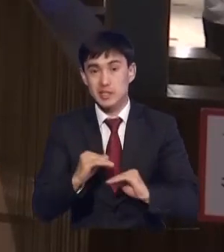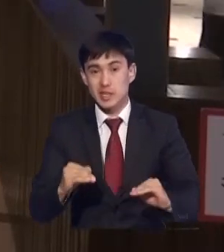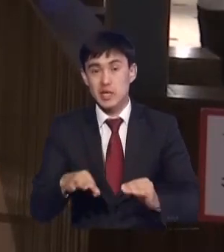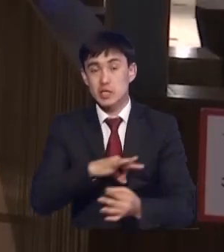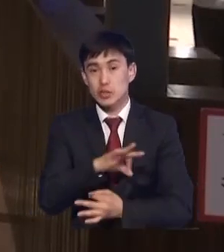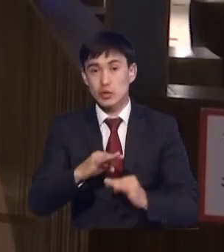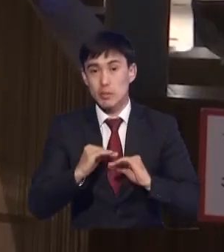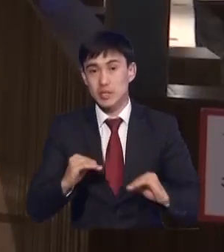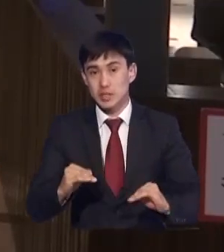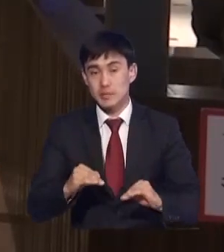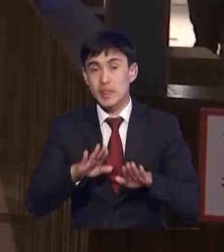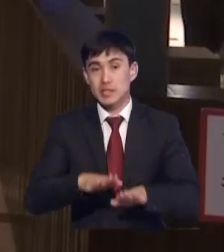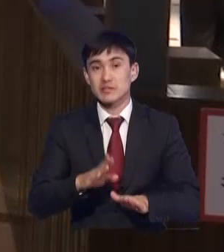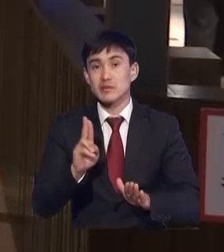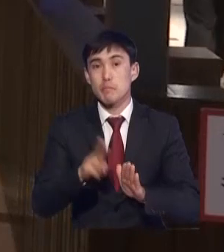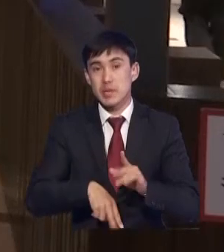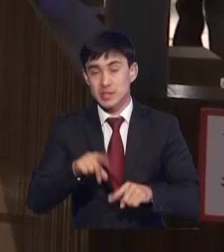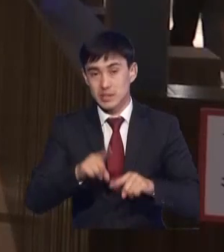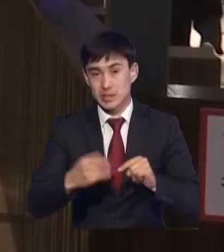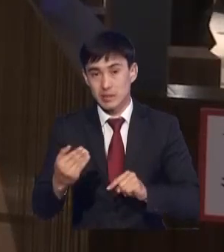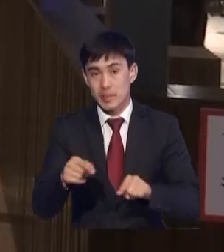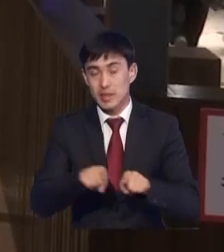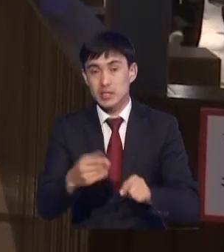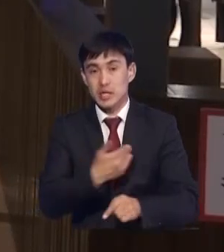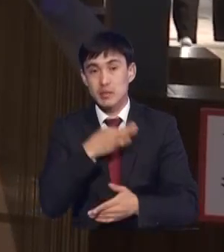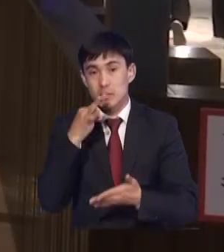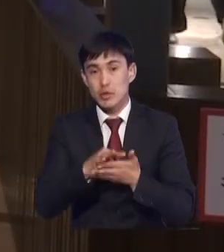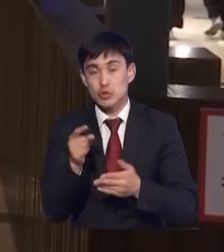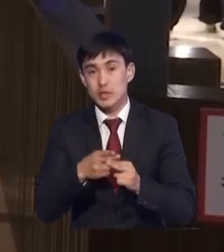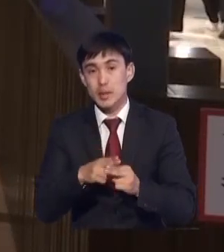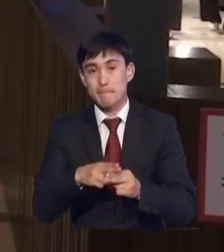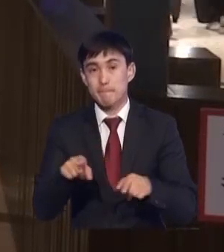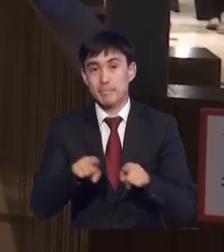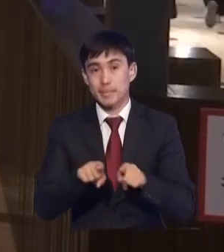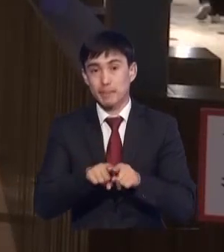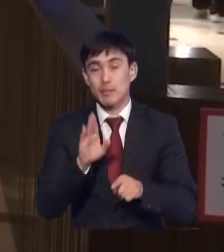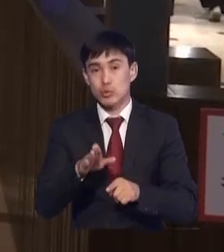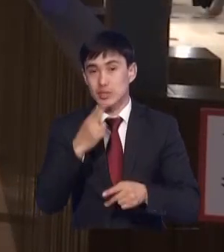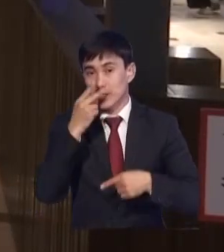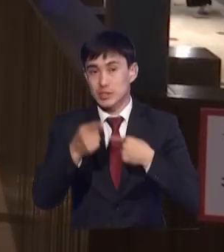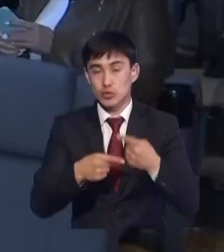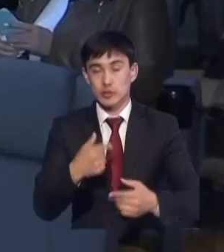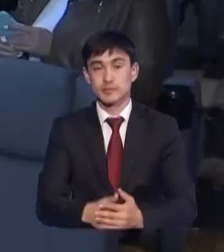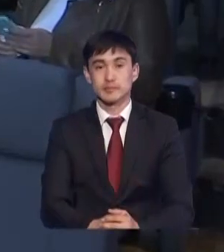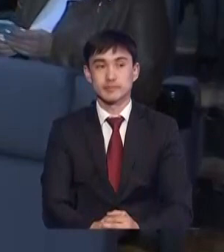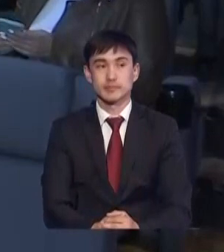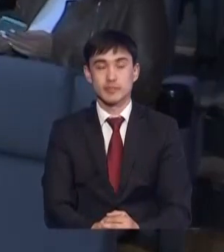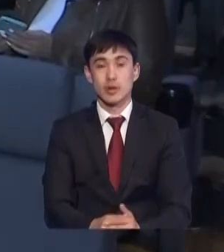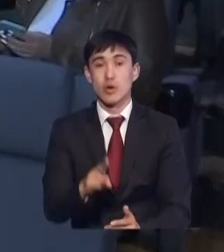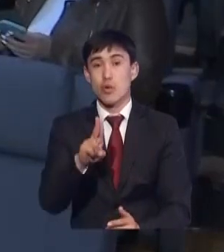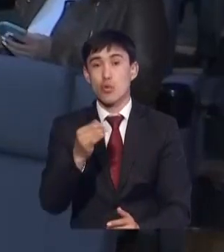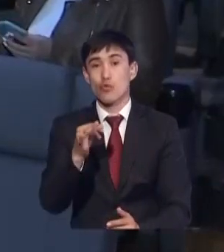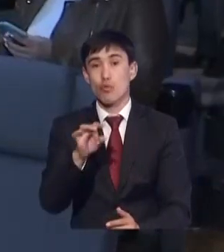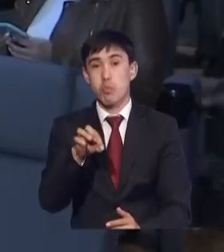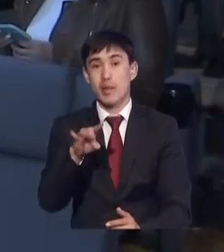сирот и малышей оставшихся без попечения родителей также хотим отметить что это инициатива станет традиционной Кунфу панда